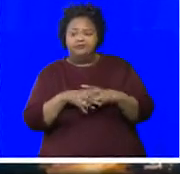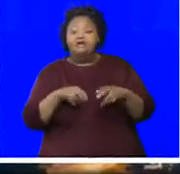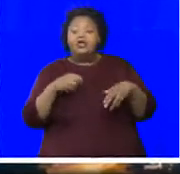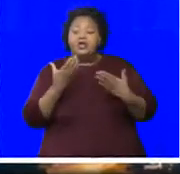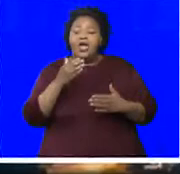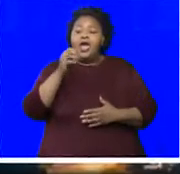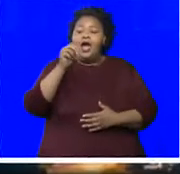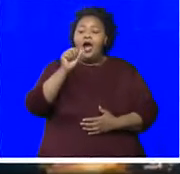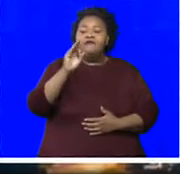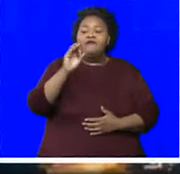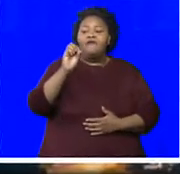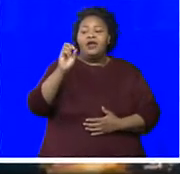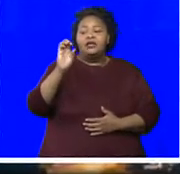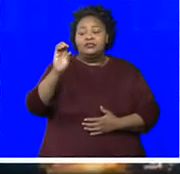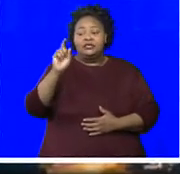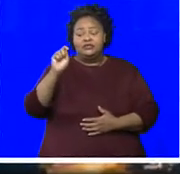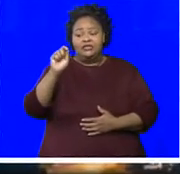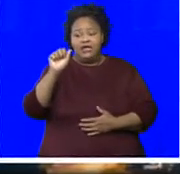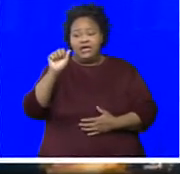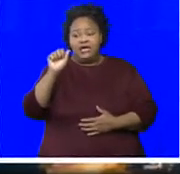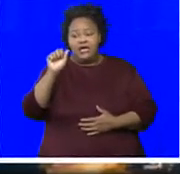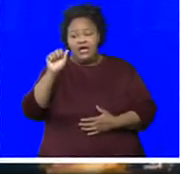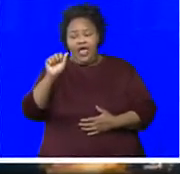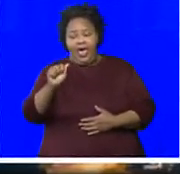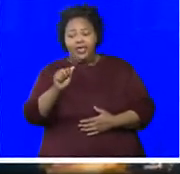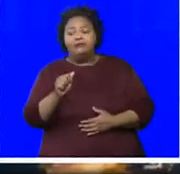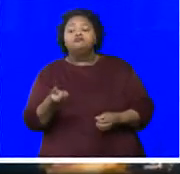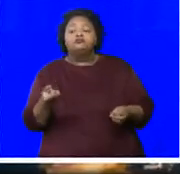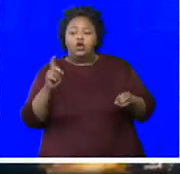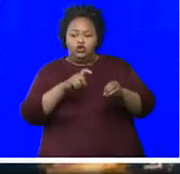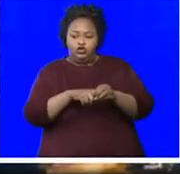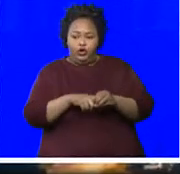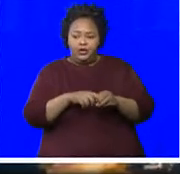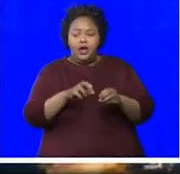Continental Free Trade Area lobanjelwa edolobheni le-Accra eGhana.